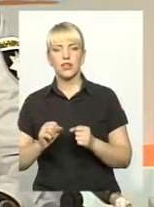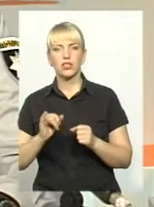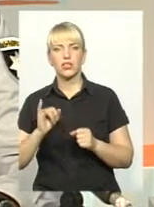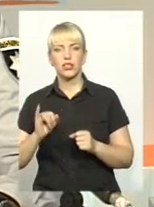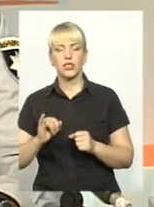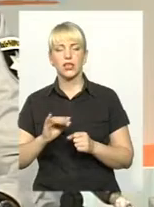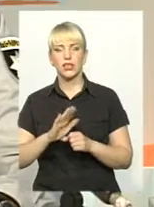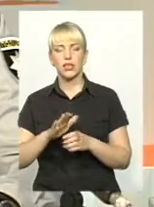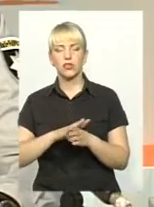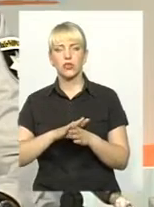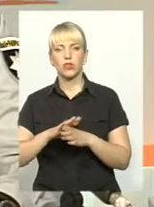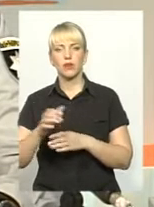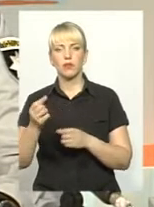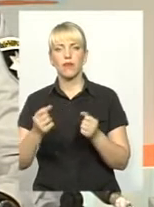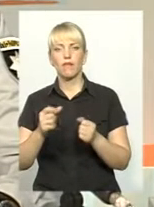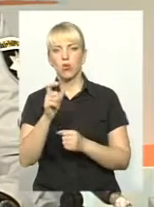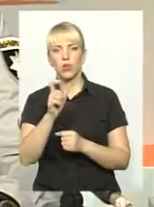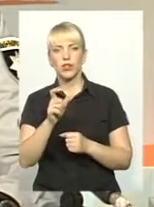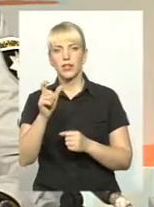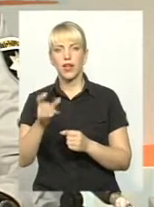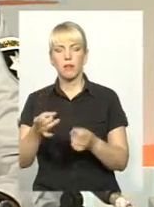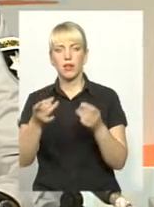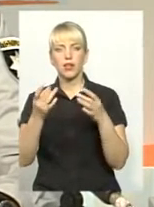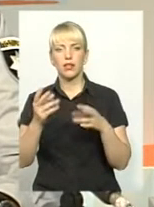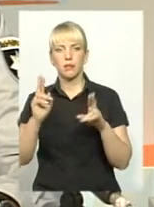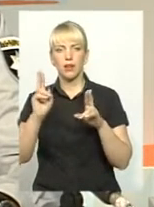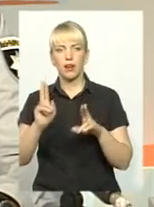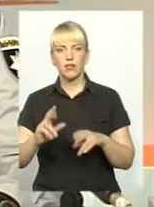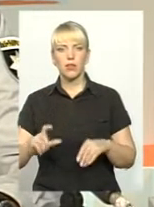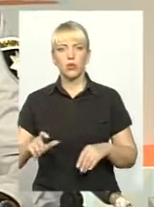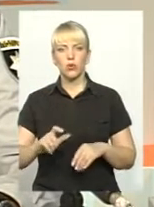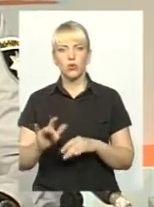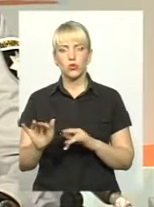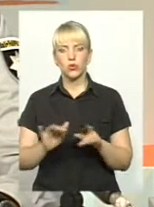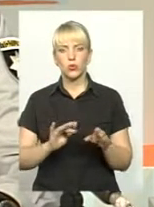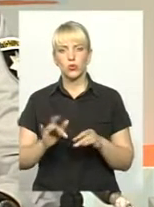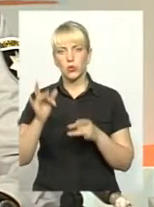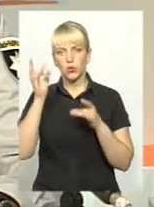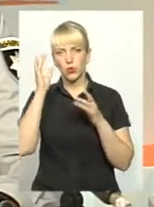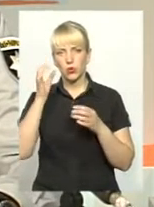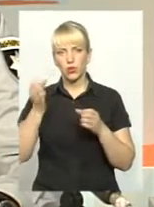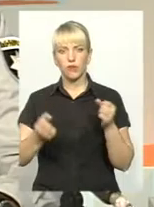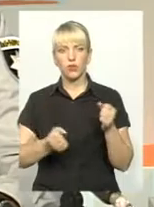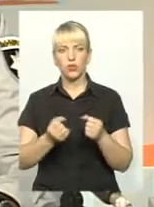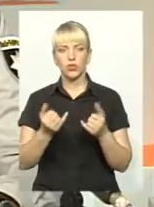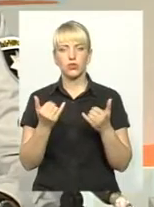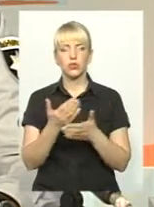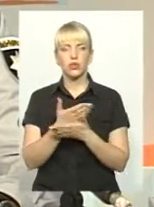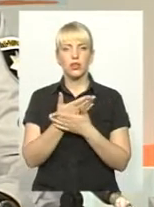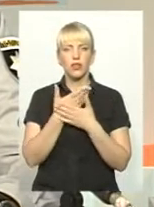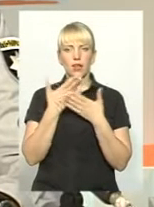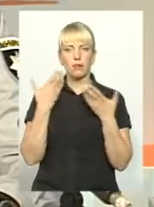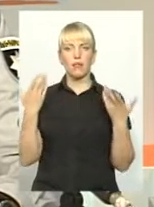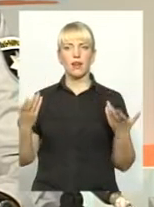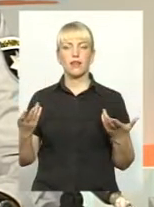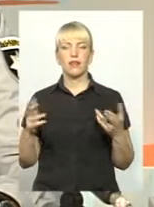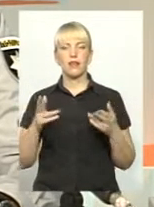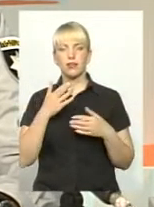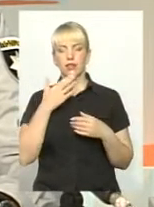недотримання водіями елементарних правил дорожнього руху. Культури водіння сьогодні немає. Як і немає культури